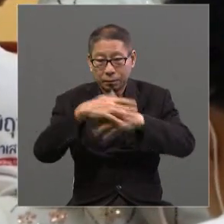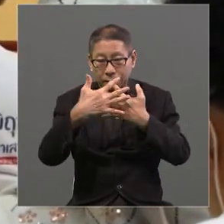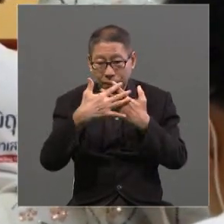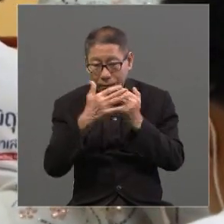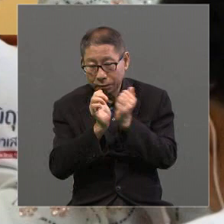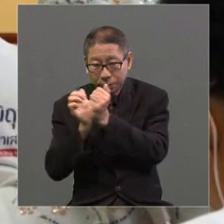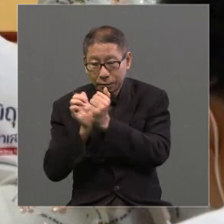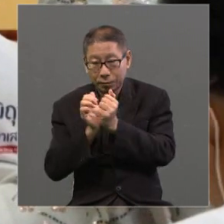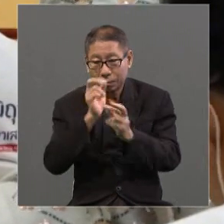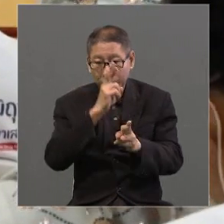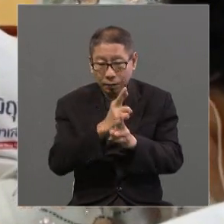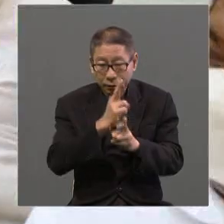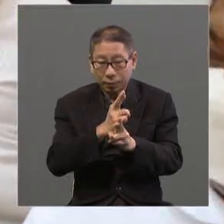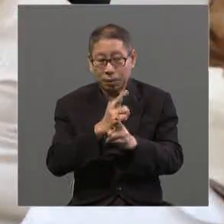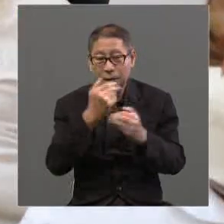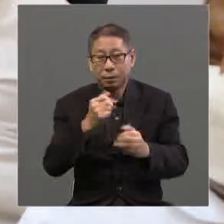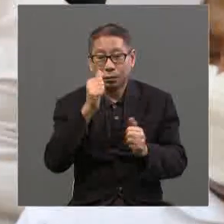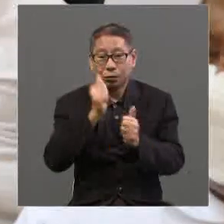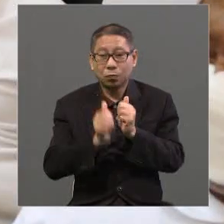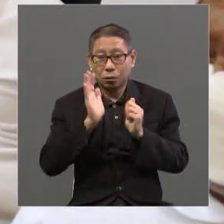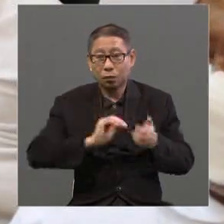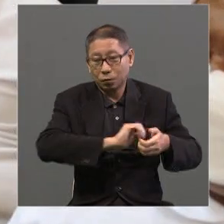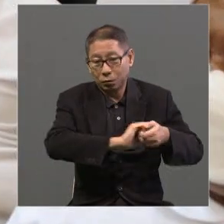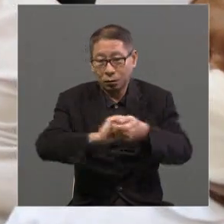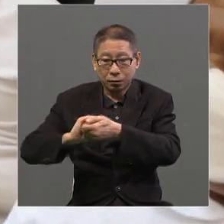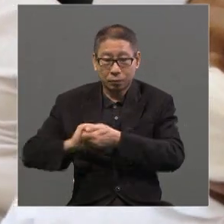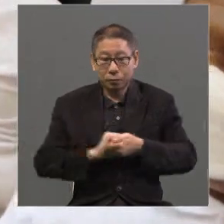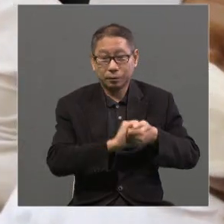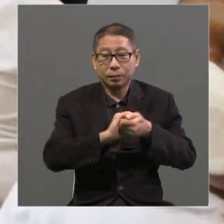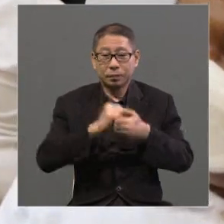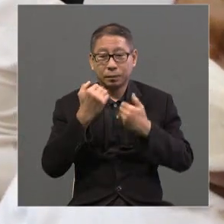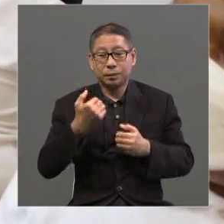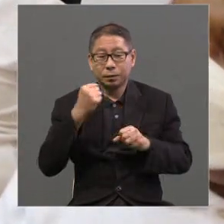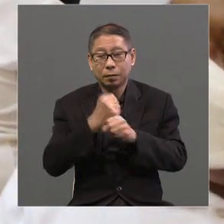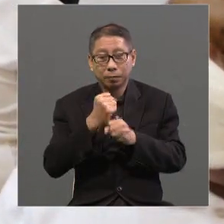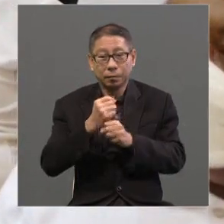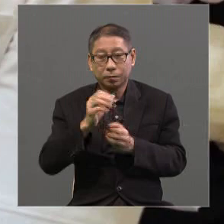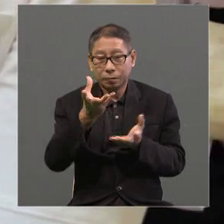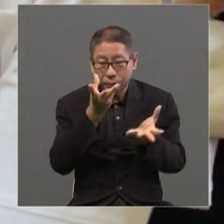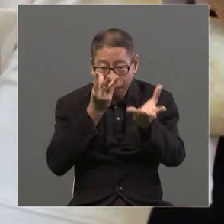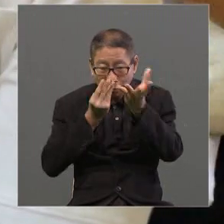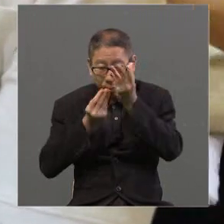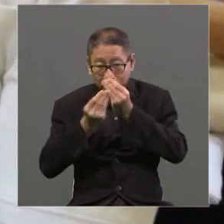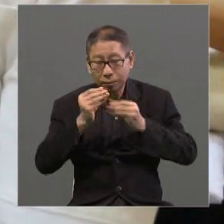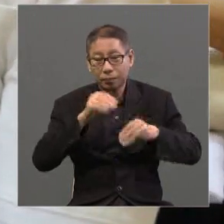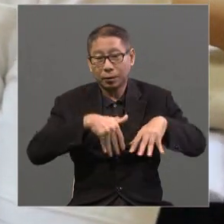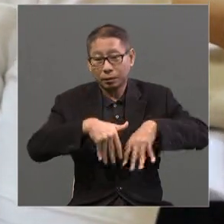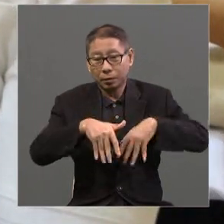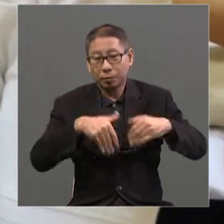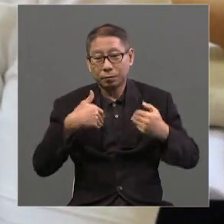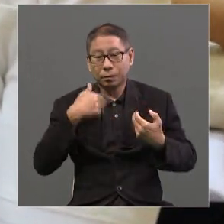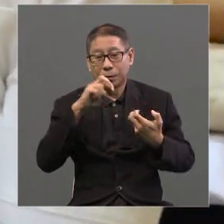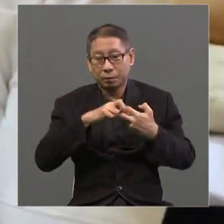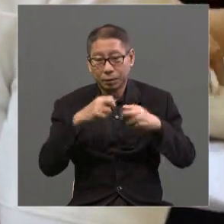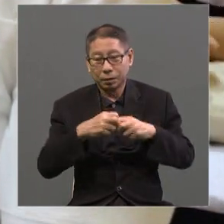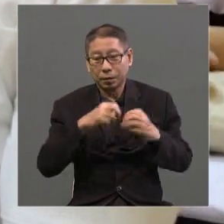าด้วยเพราะฉะนั้นเป็นเรื่องที่ทุกหน่วยงานต้องร่วมมือกันและที่สำคัญคือสร้างความรู้ให้กับประชาชนไม่ตกเป็นเหยื่อของขบวน